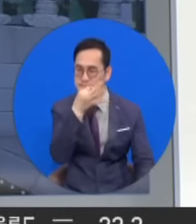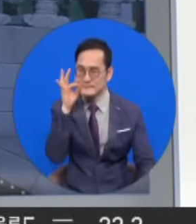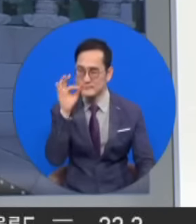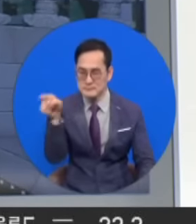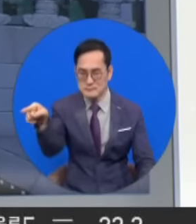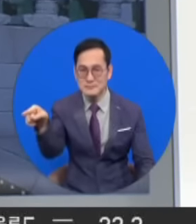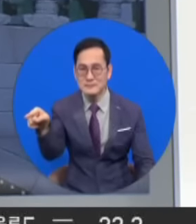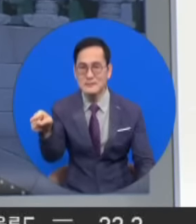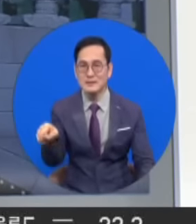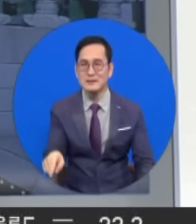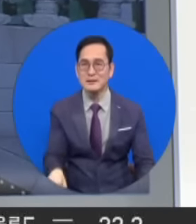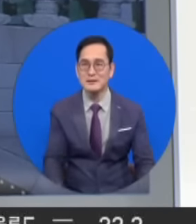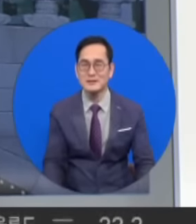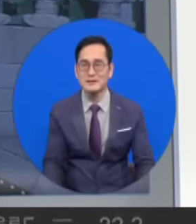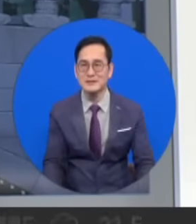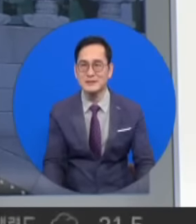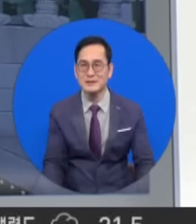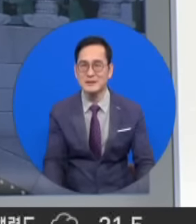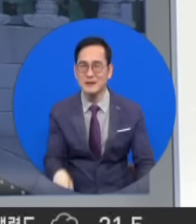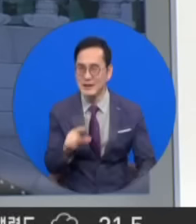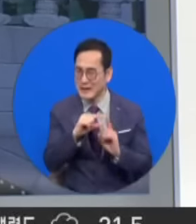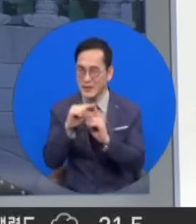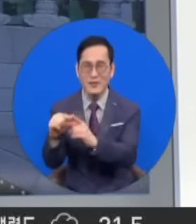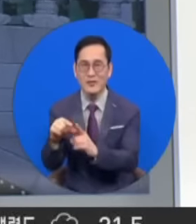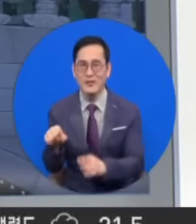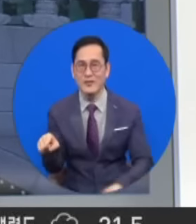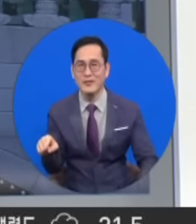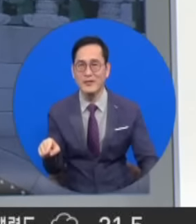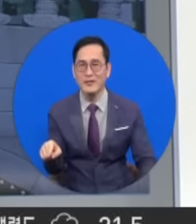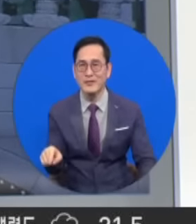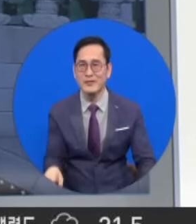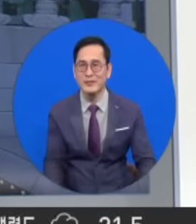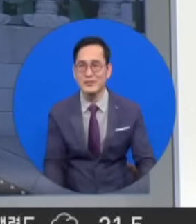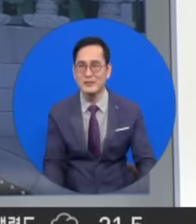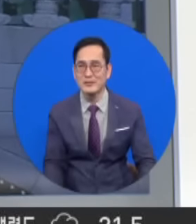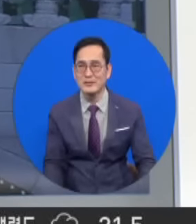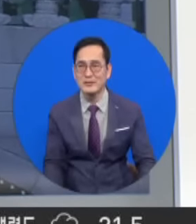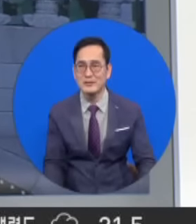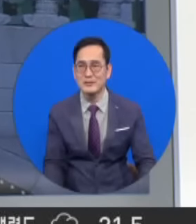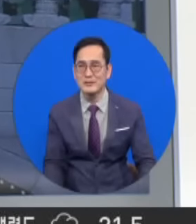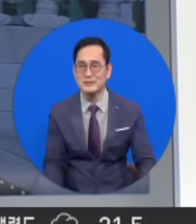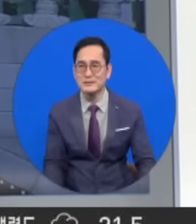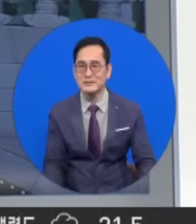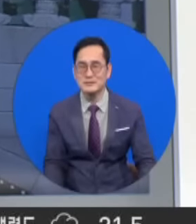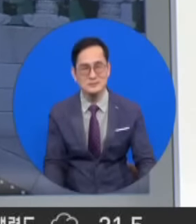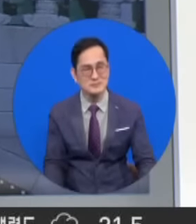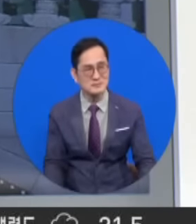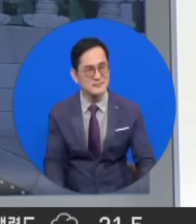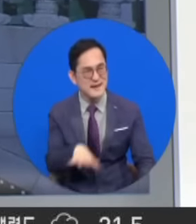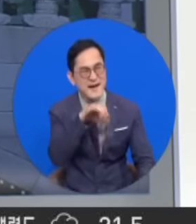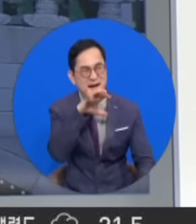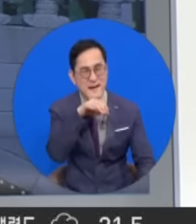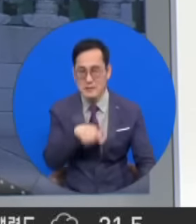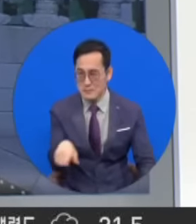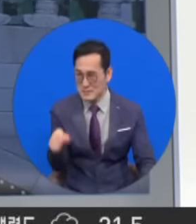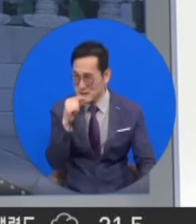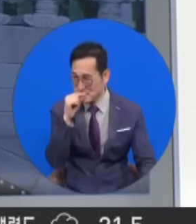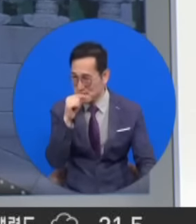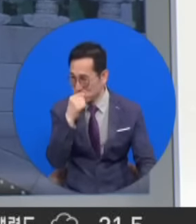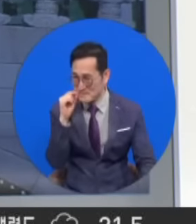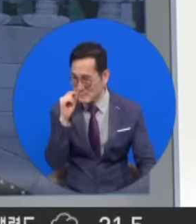입을 닫아라. 삼선의 이양수 의원님, 사과하라라고 하자 박찬대 의원은 그럼 입을 열라고 하냐? 라고 발언하는 것도